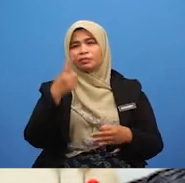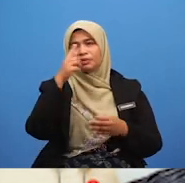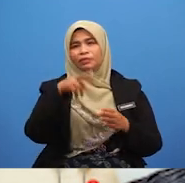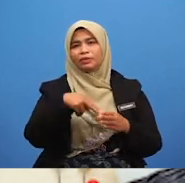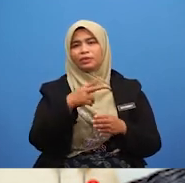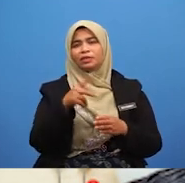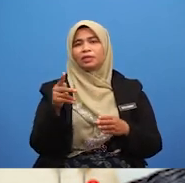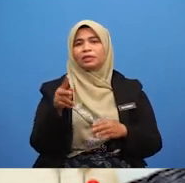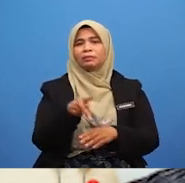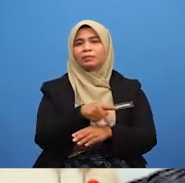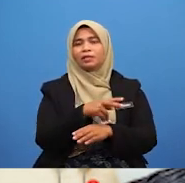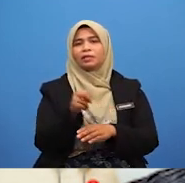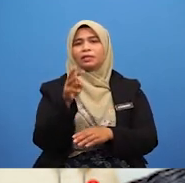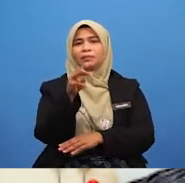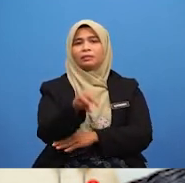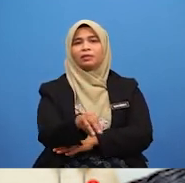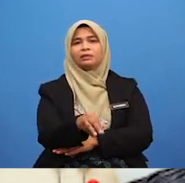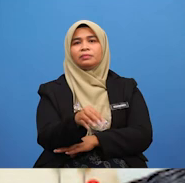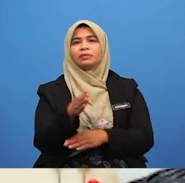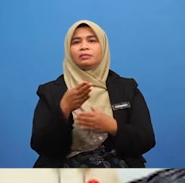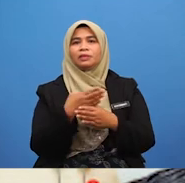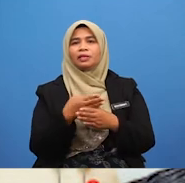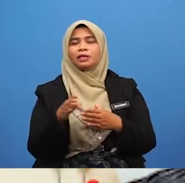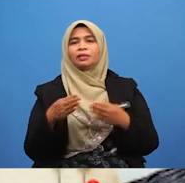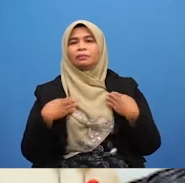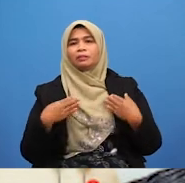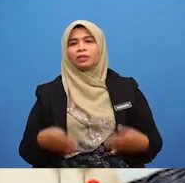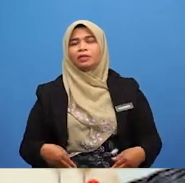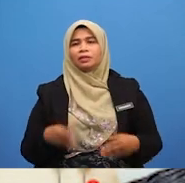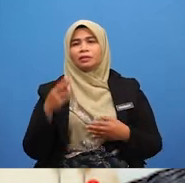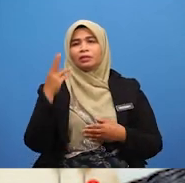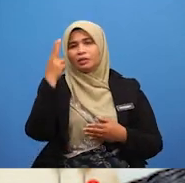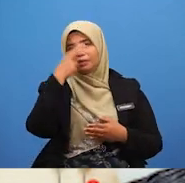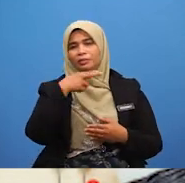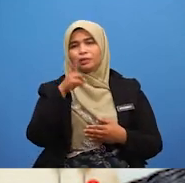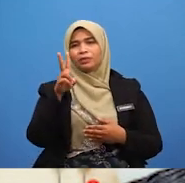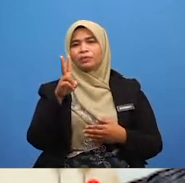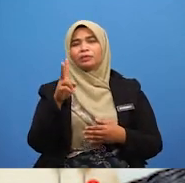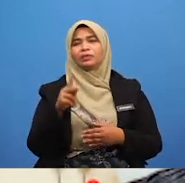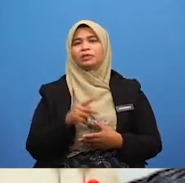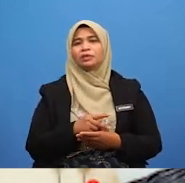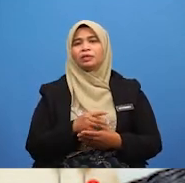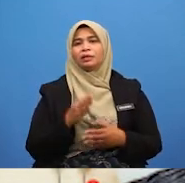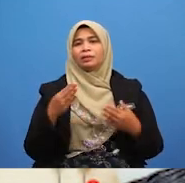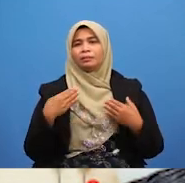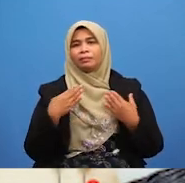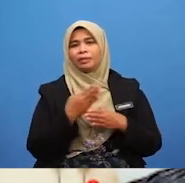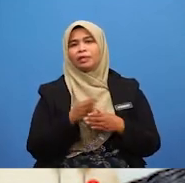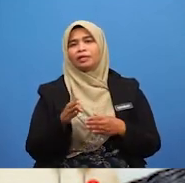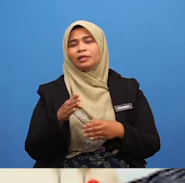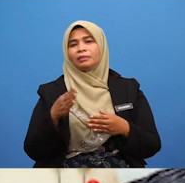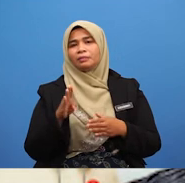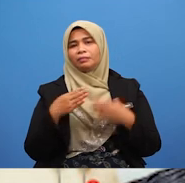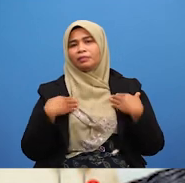menghasilkan pakaian malam. Bahagian badan hadapan 2 keping, bahagian